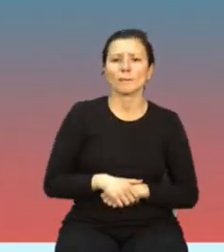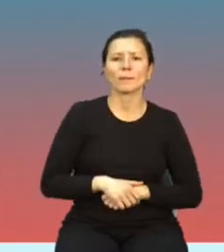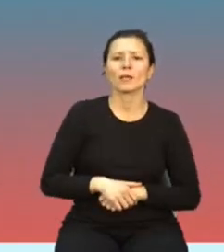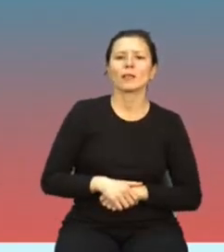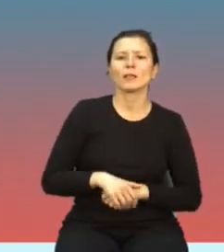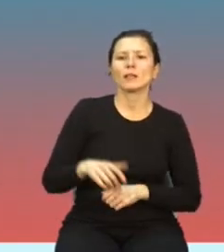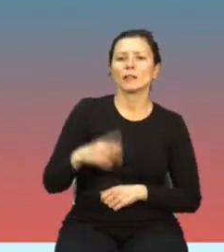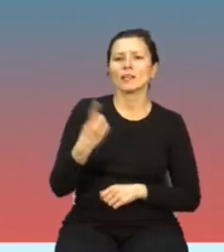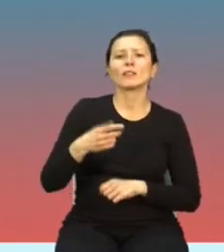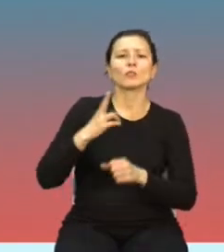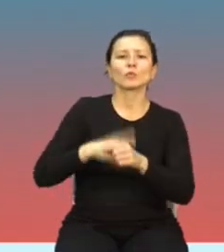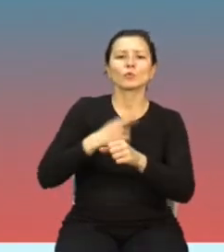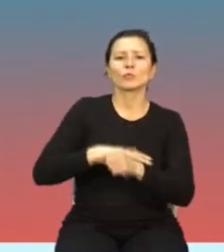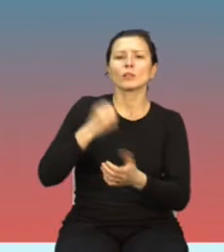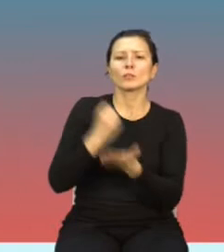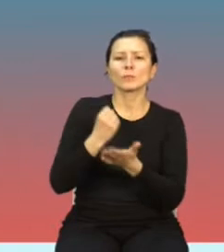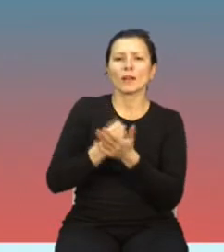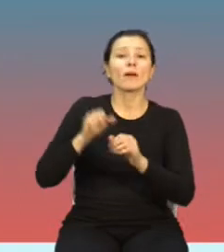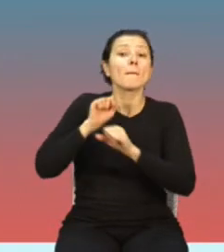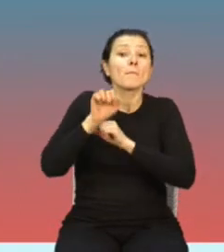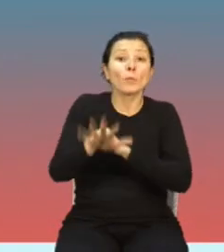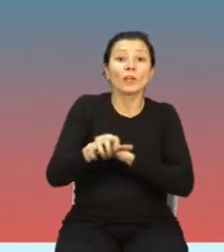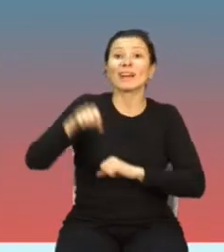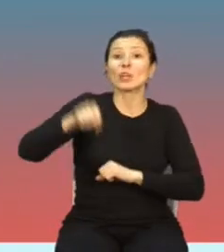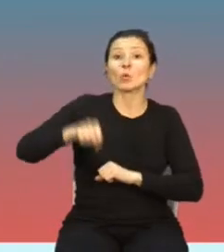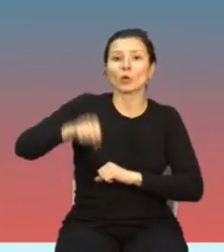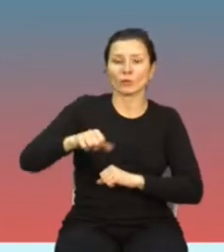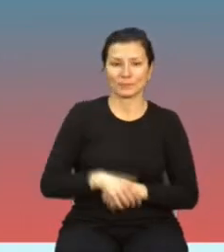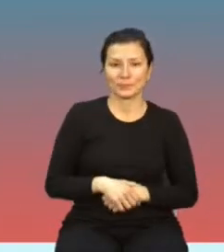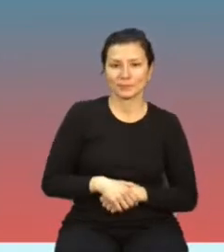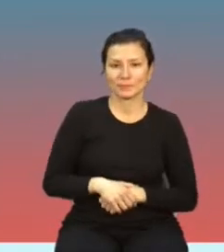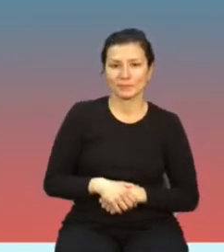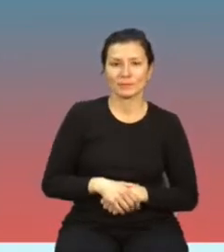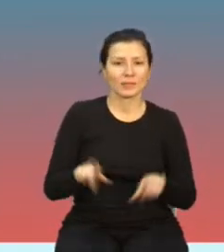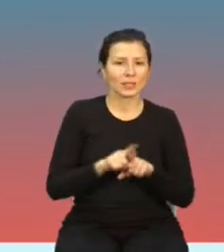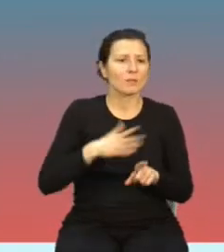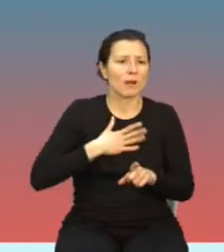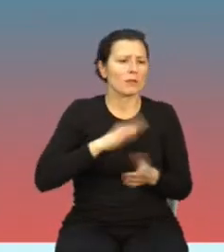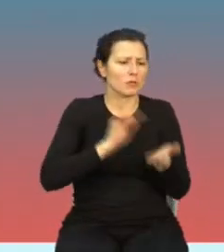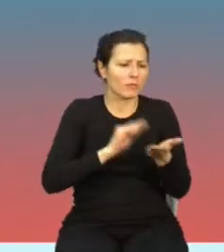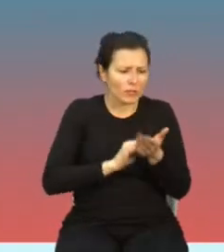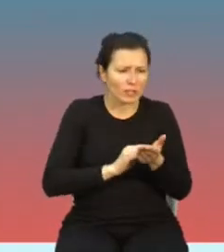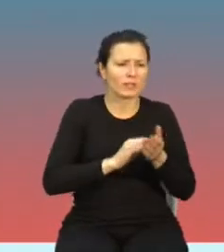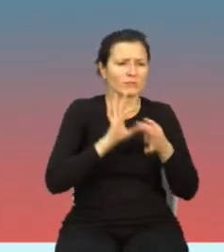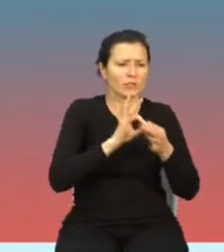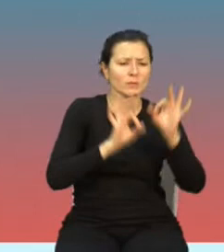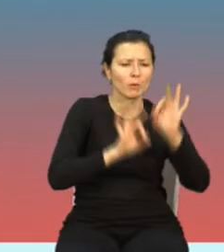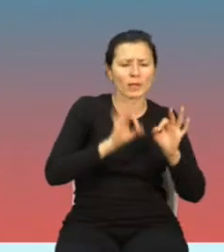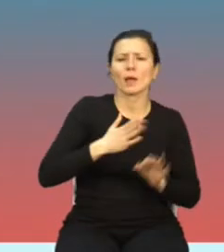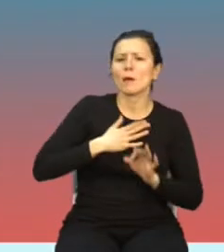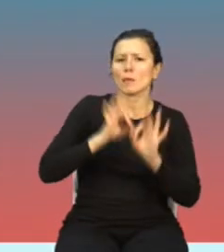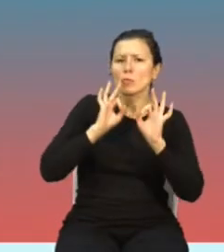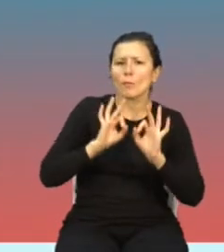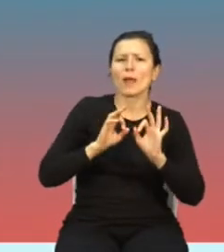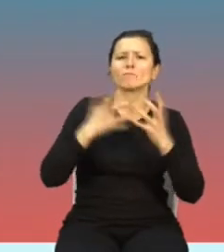Jądrowego. Jeżeli chodzi o Norweski Urząd Komunikacji, my mamy doświadczenie w zakresie pomiarów, mamy odpowiednie wyposażenie, my